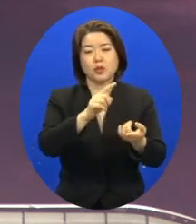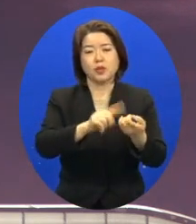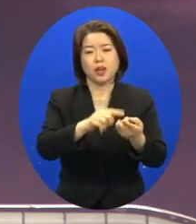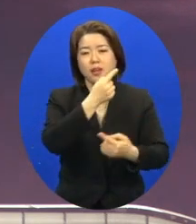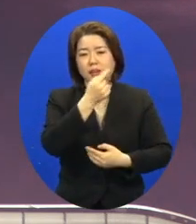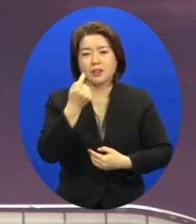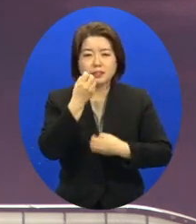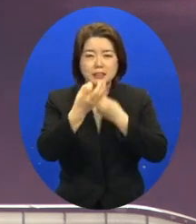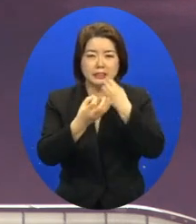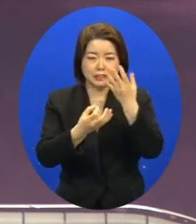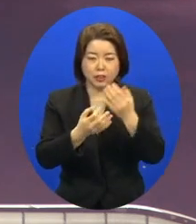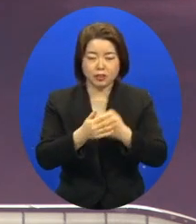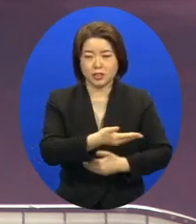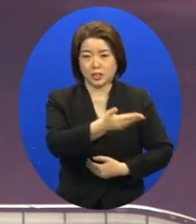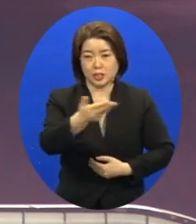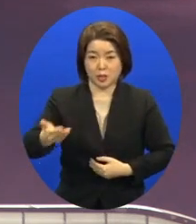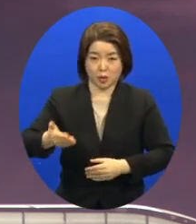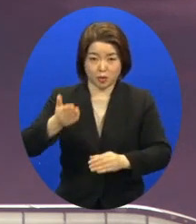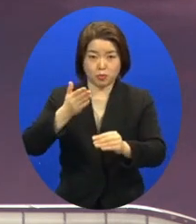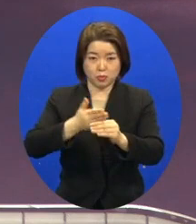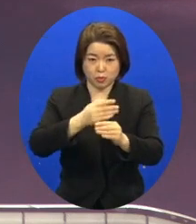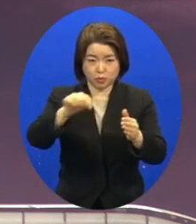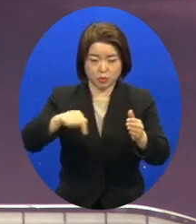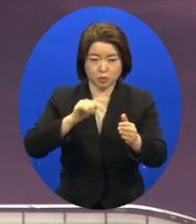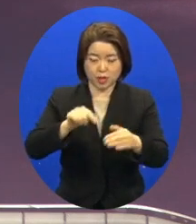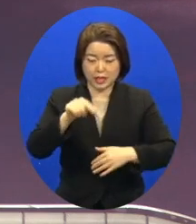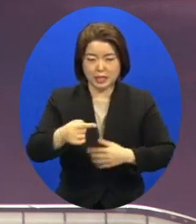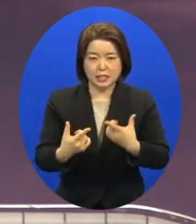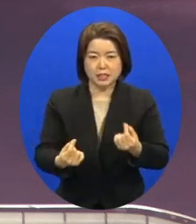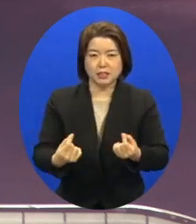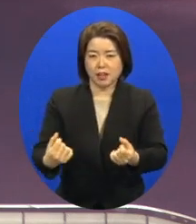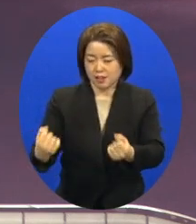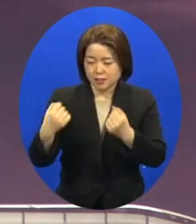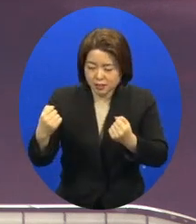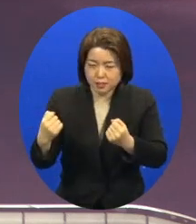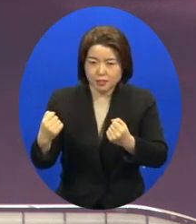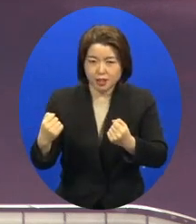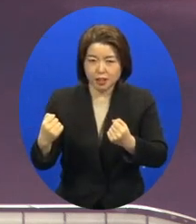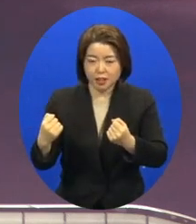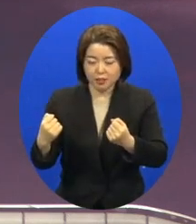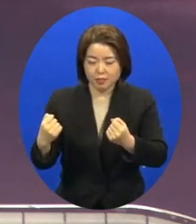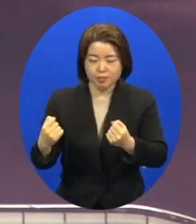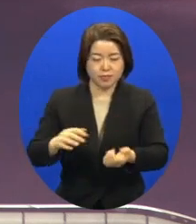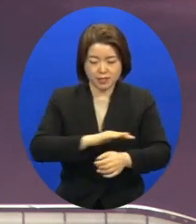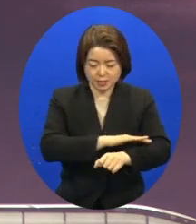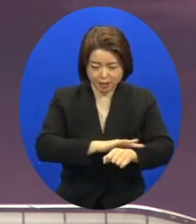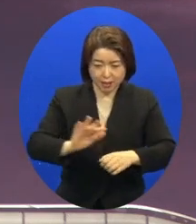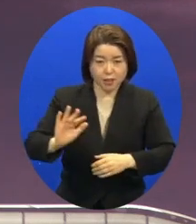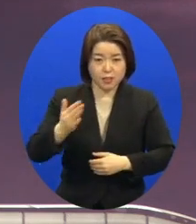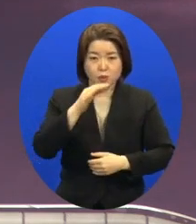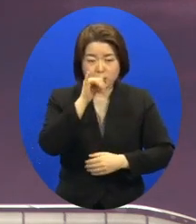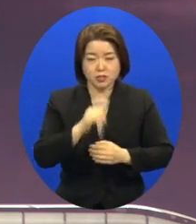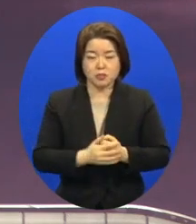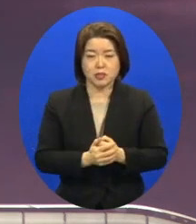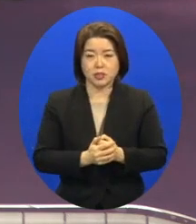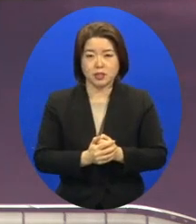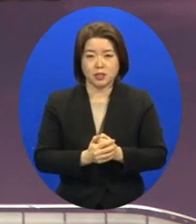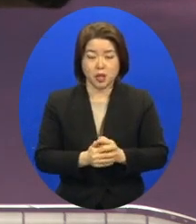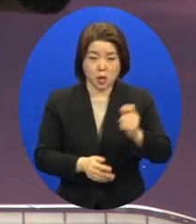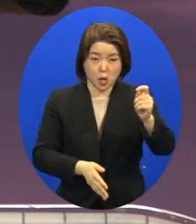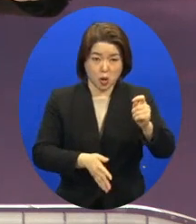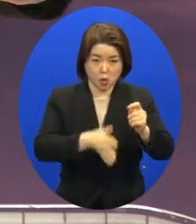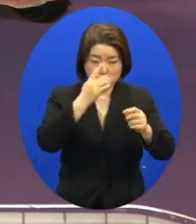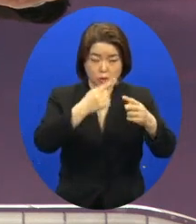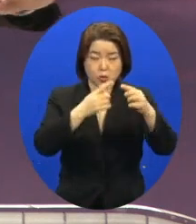증언이 여러분 가운데서 이렇게도 튼튼하게 자리 잡았습니다. 고린도 교회 교인들이